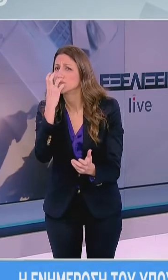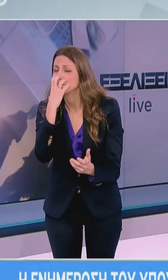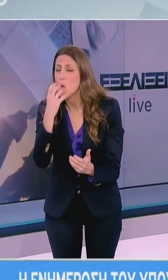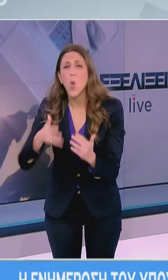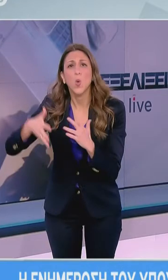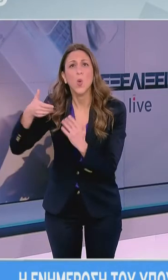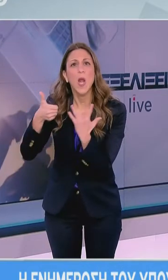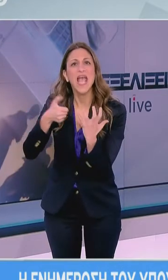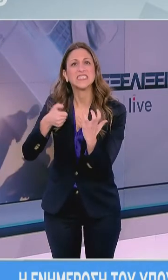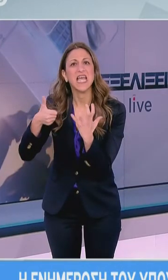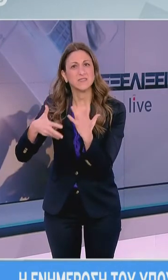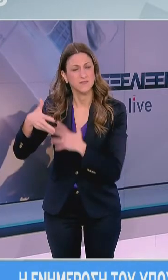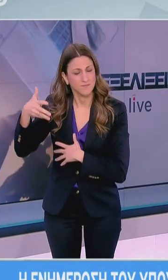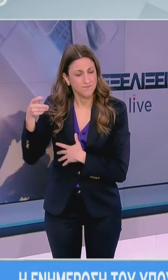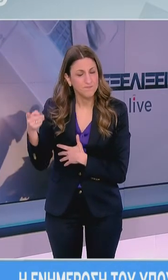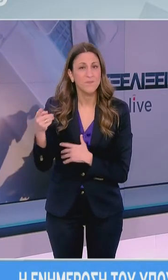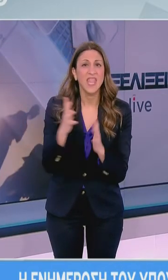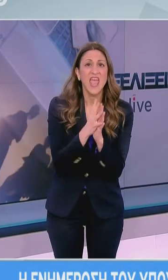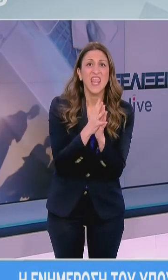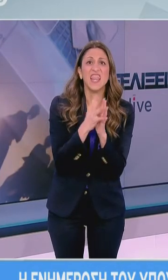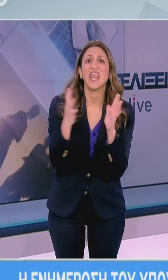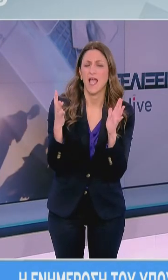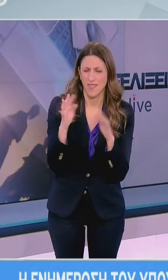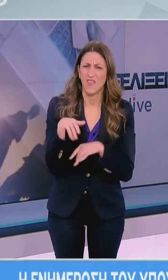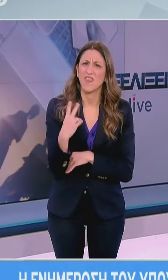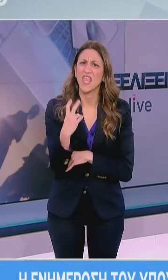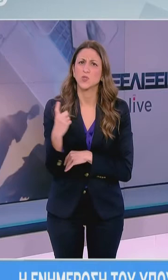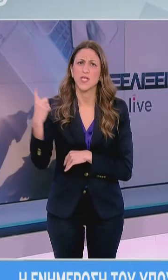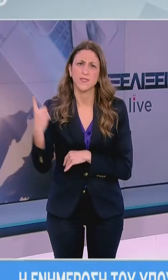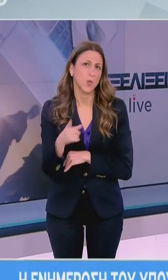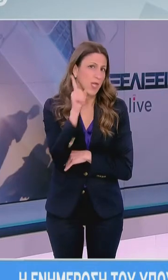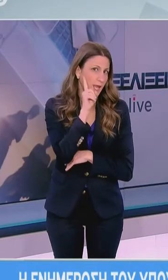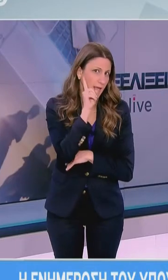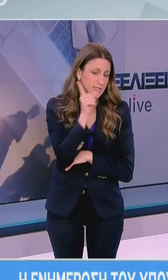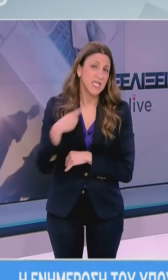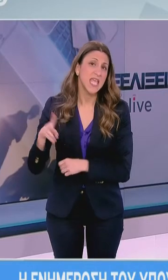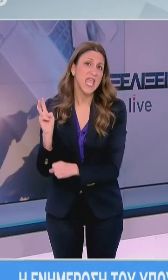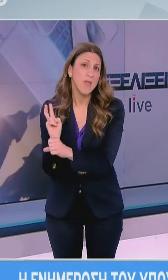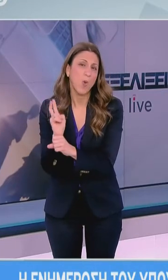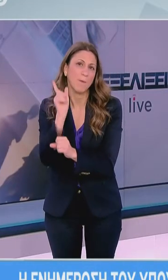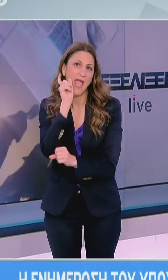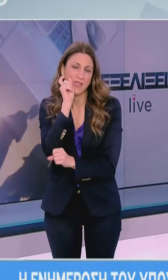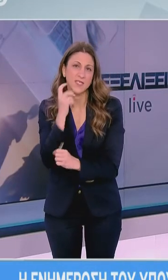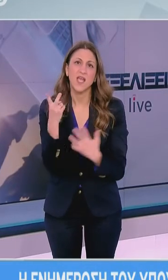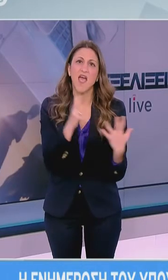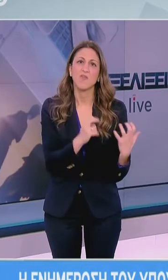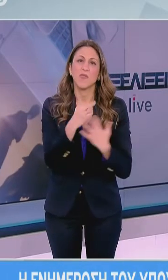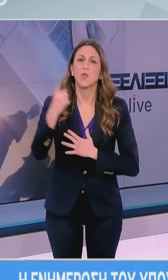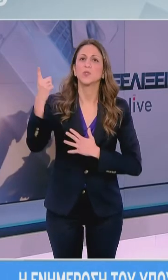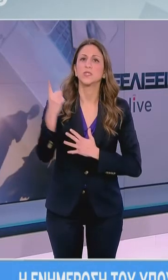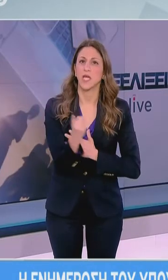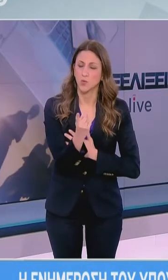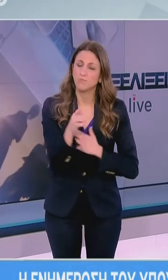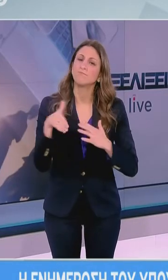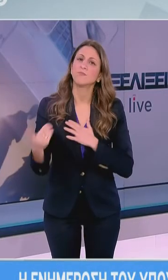είναι 66 ετών. 19, δηλαδή το 21% είναι γυναίκες και οι υπόλοιποι άνδρες. Το